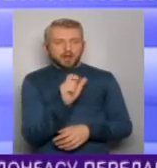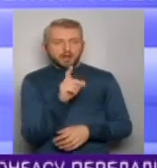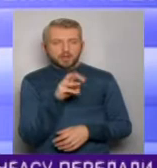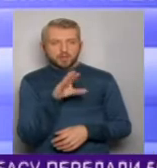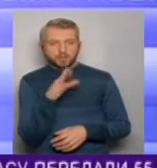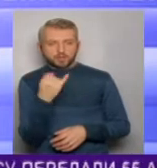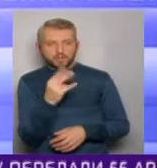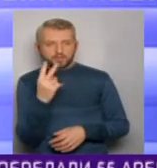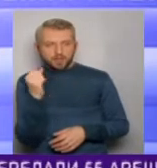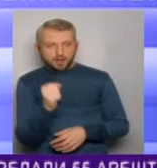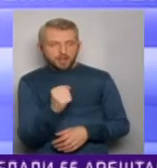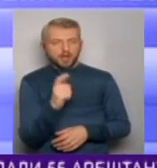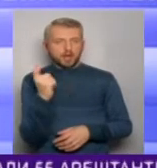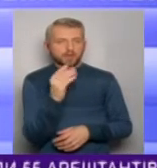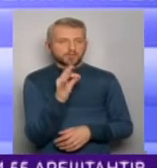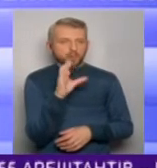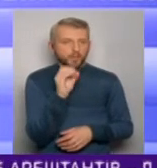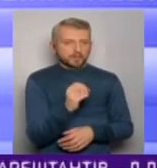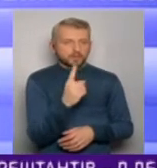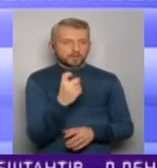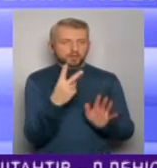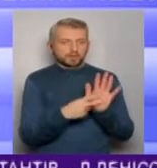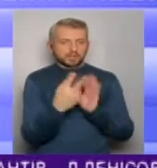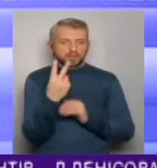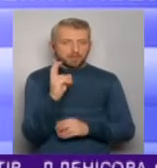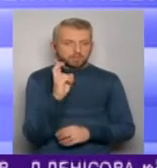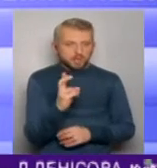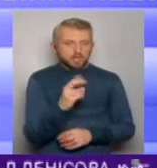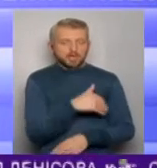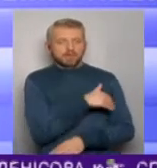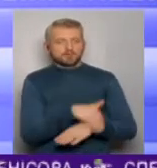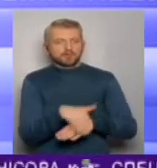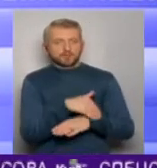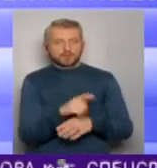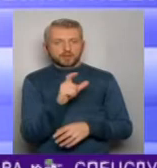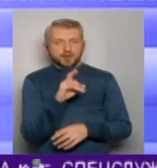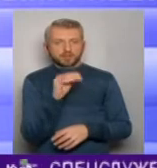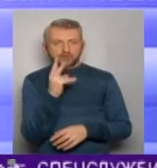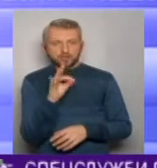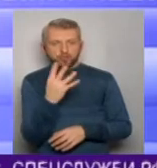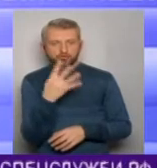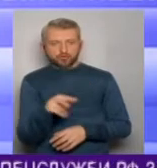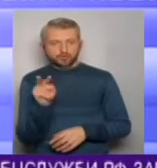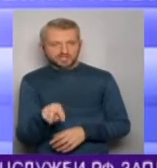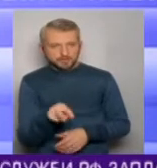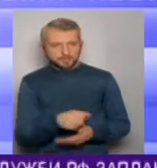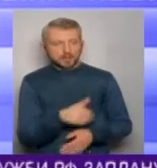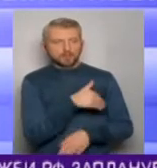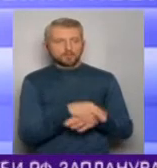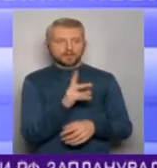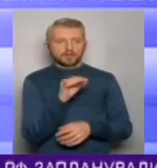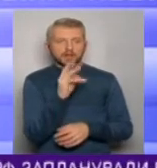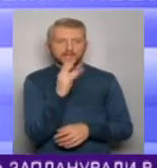2А, вулиця Харківська, шосе 172Б, вулиця Харченко 47, вулиця